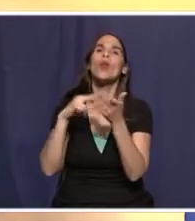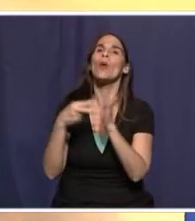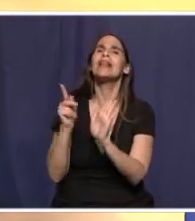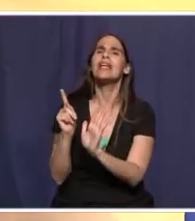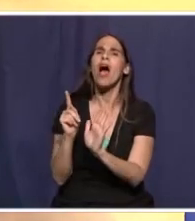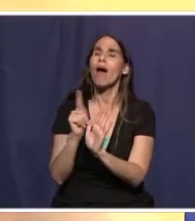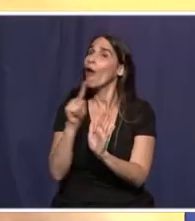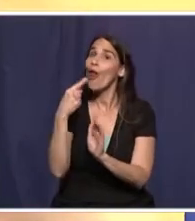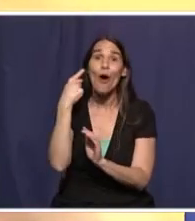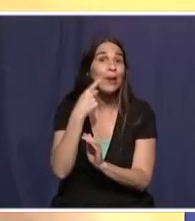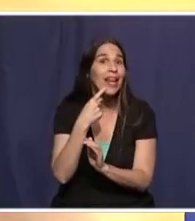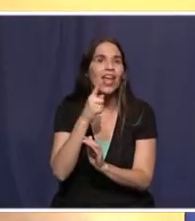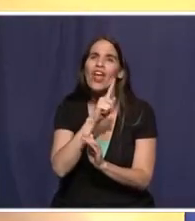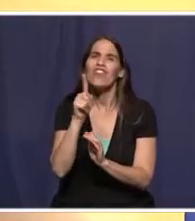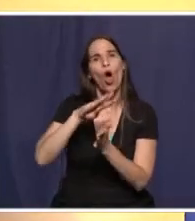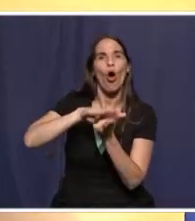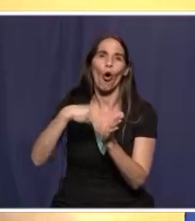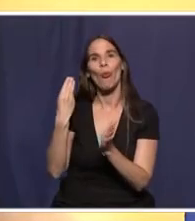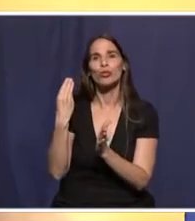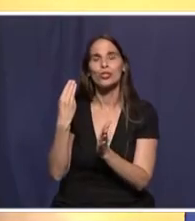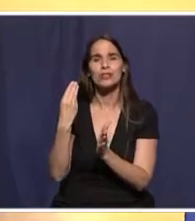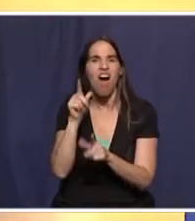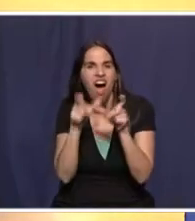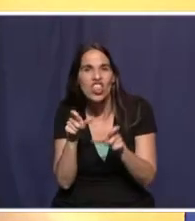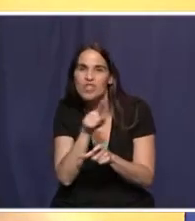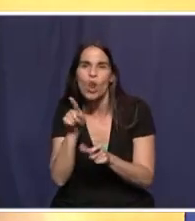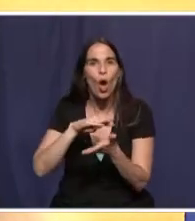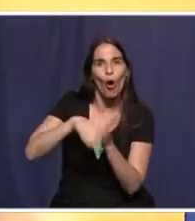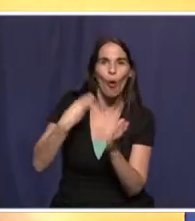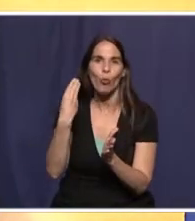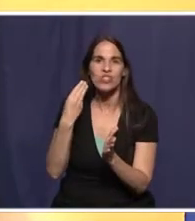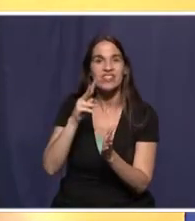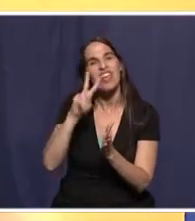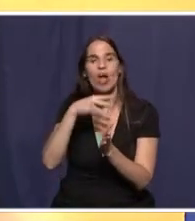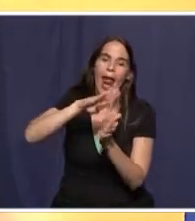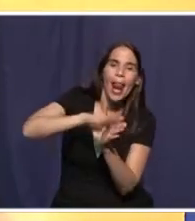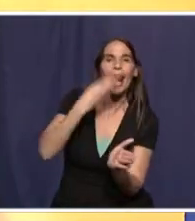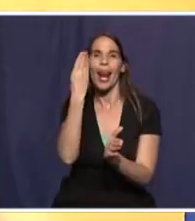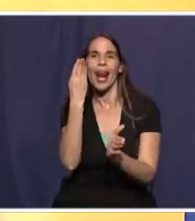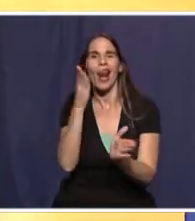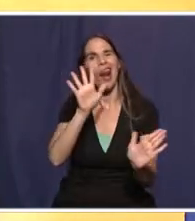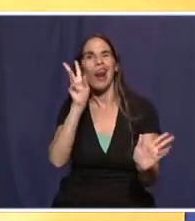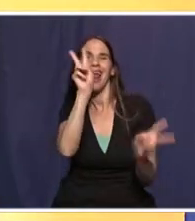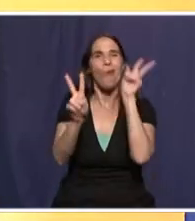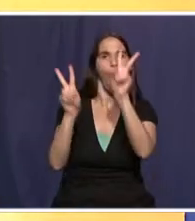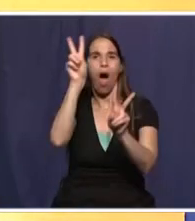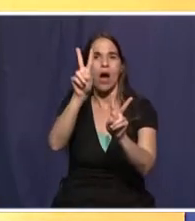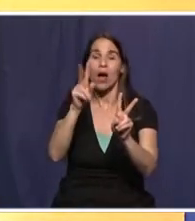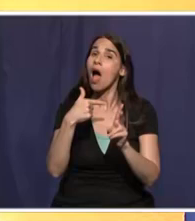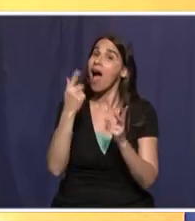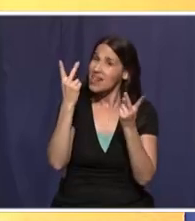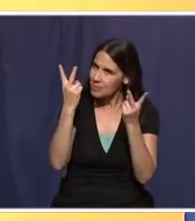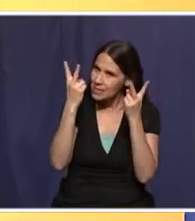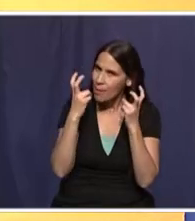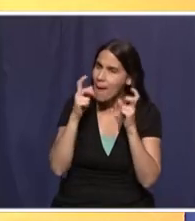הפוליטי, לא פלילי ולא חומוס? אנשים הם לא חומוס, אי אפשר למרוח אותם. אני מצפה גם מעמיתיי,